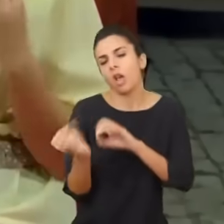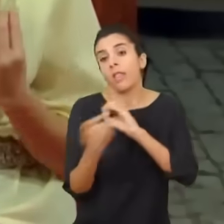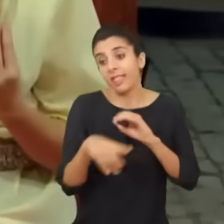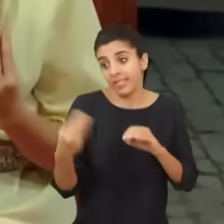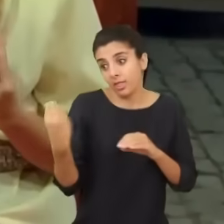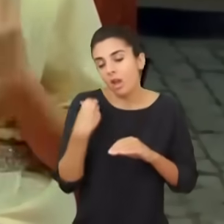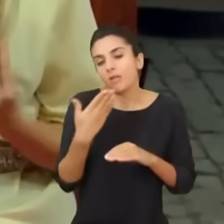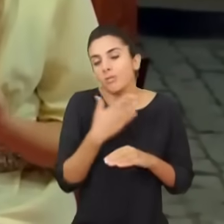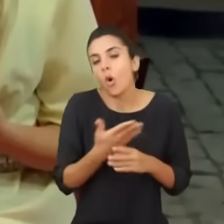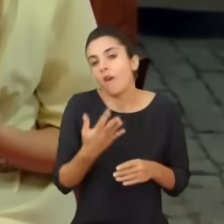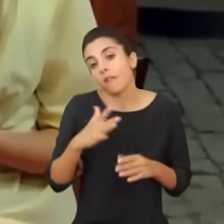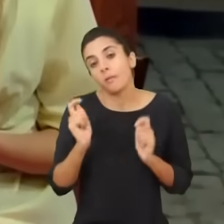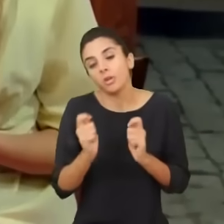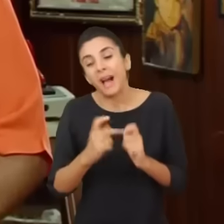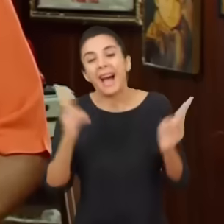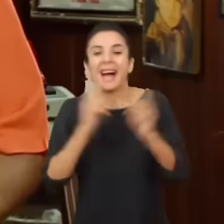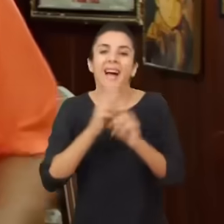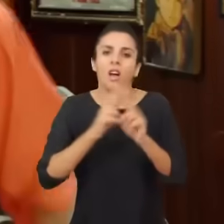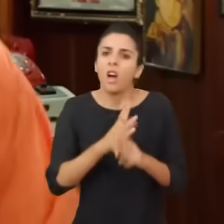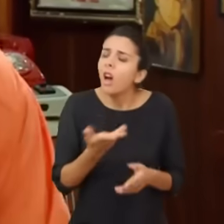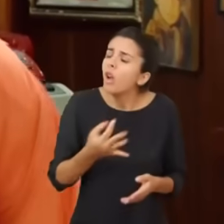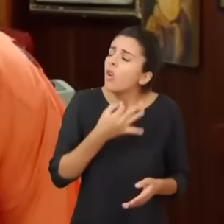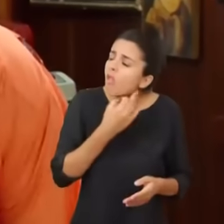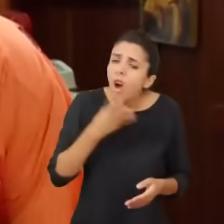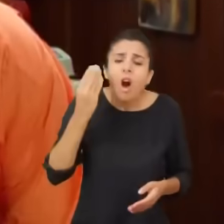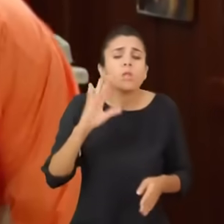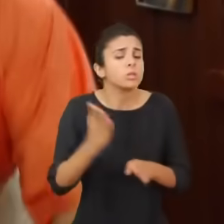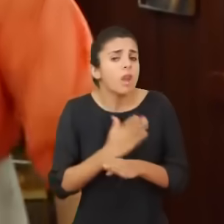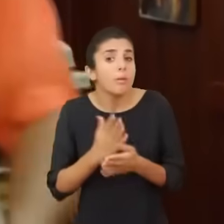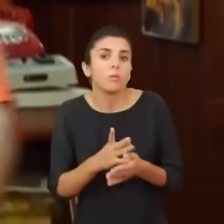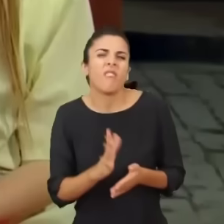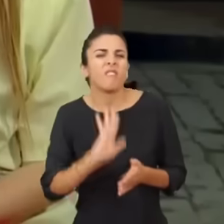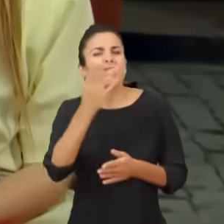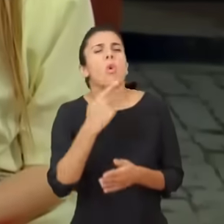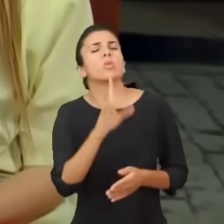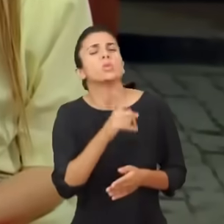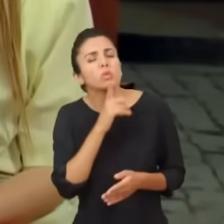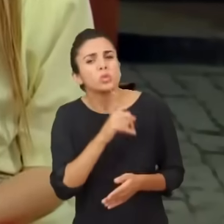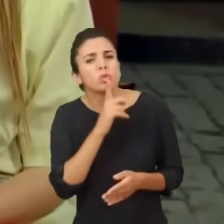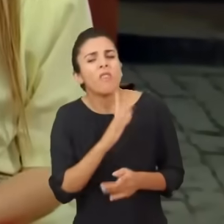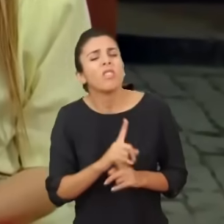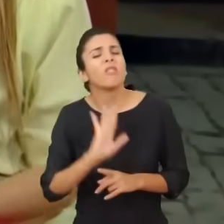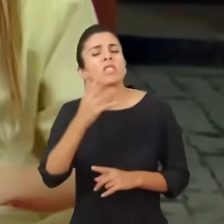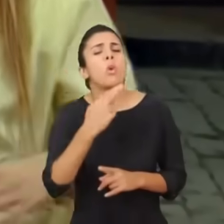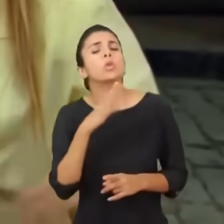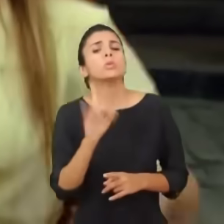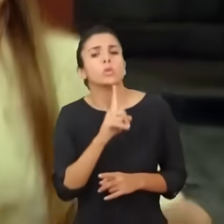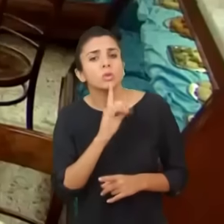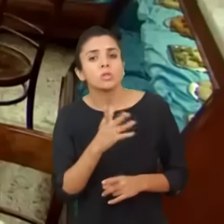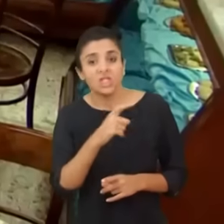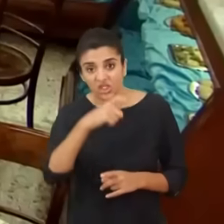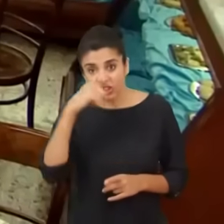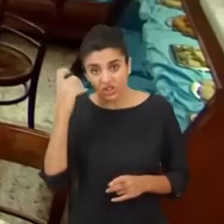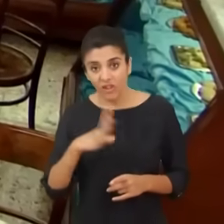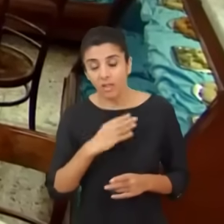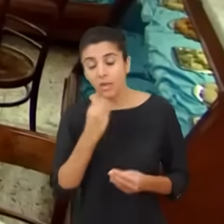ama babacığım ya, niye anlamak istemiyorsun? Hadi buraya, çok konuşma. Al hapken burada. Böyle, çok konuşma. Sıcak,